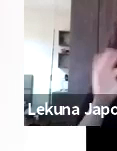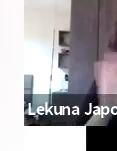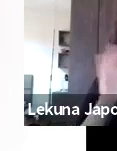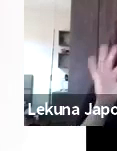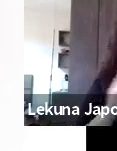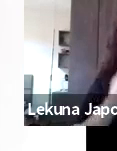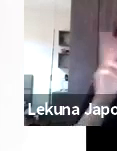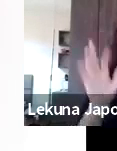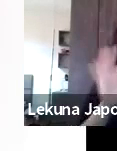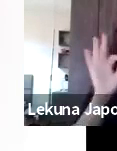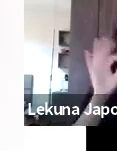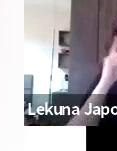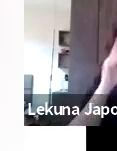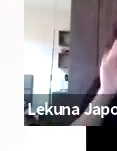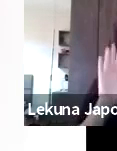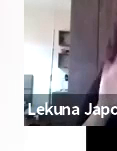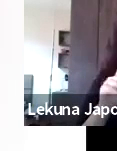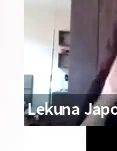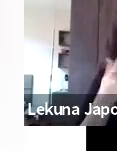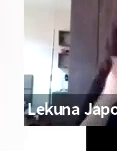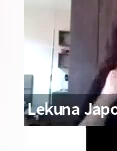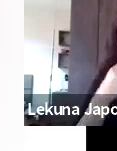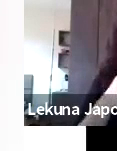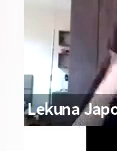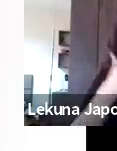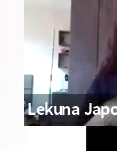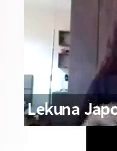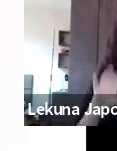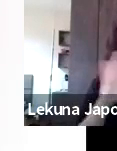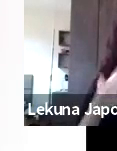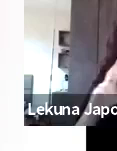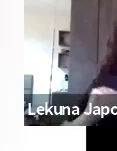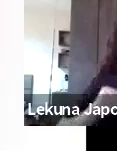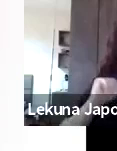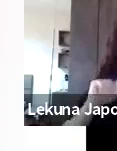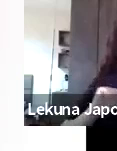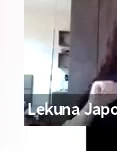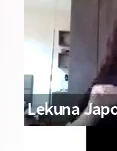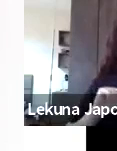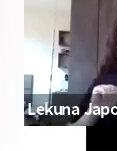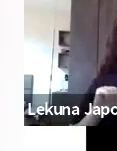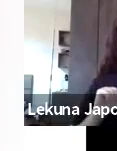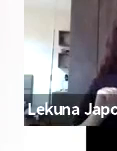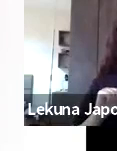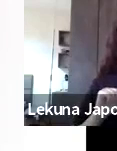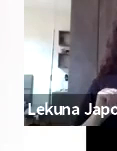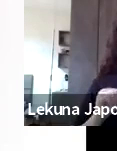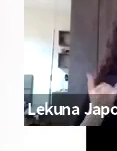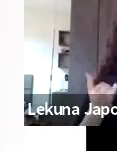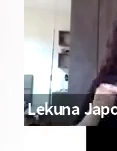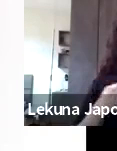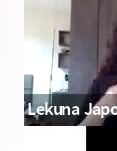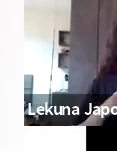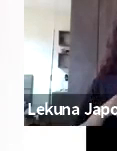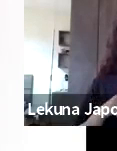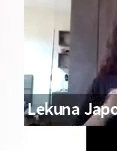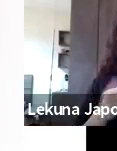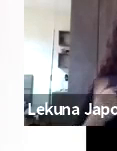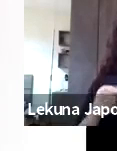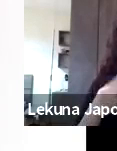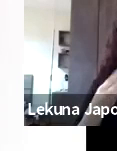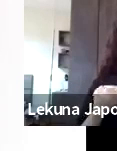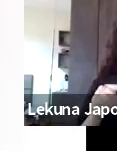და არაფერზე არ ვფიქრობ გარდა საკუთარი თავისა და ვცდილობ ეს ახლა და ამ წუთას პრინციპი რაც არის,